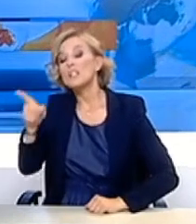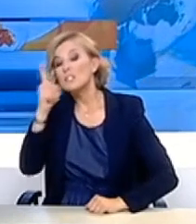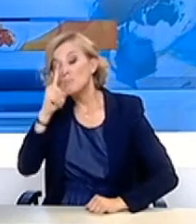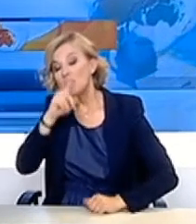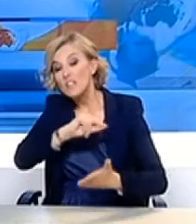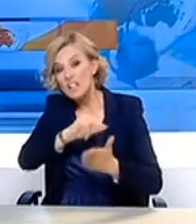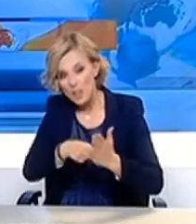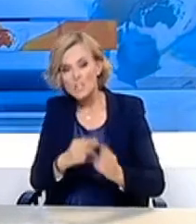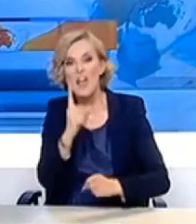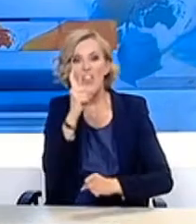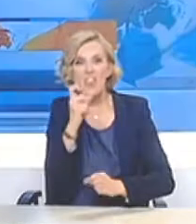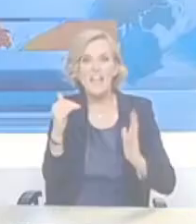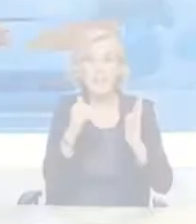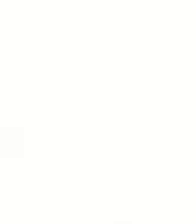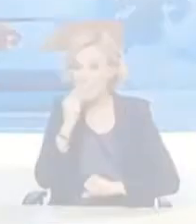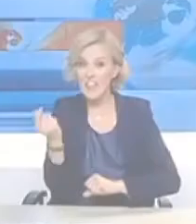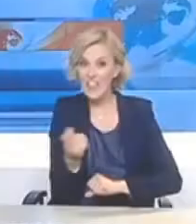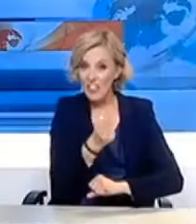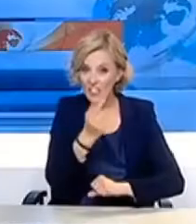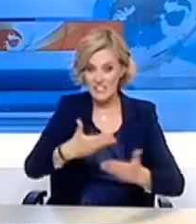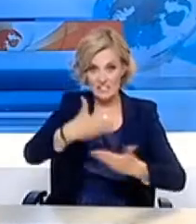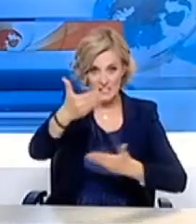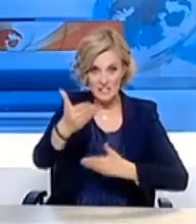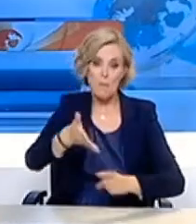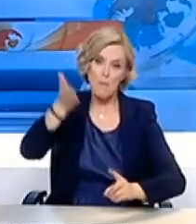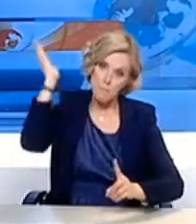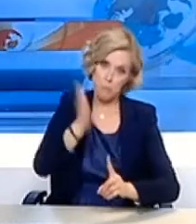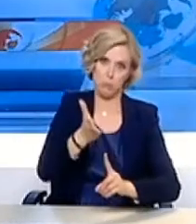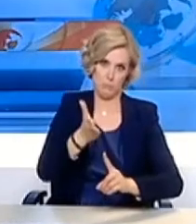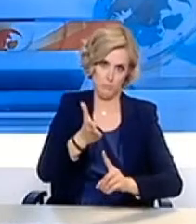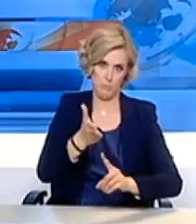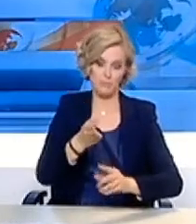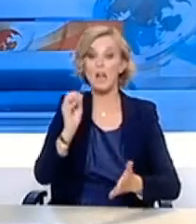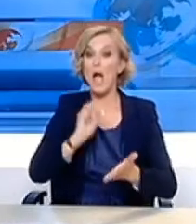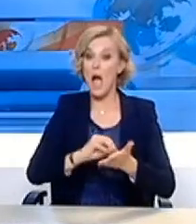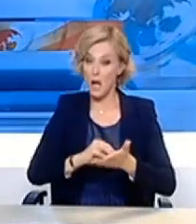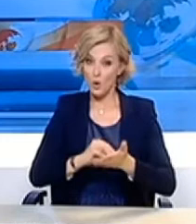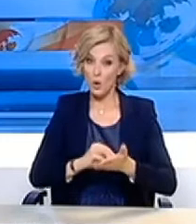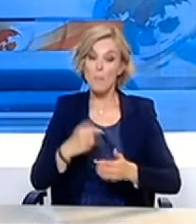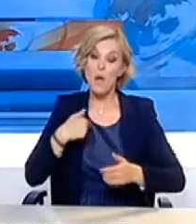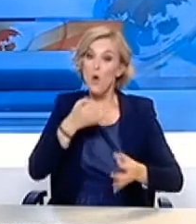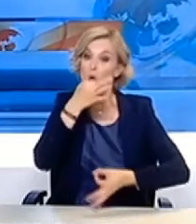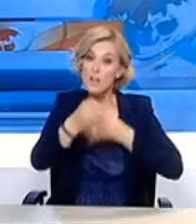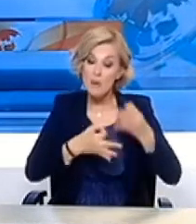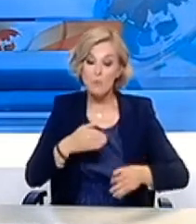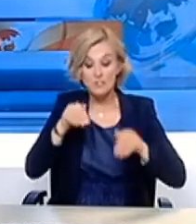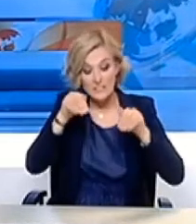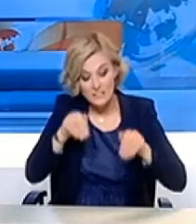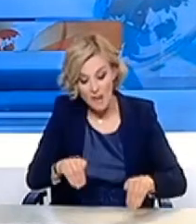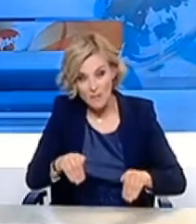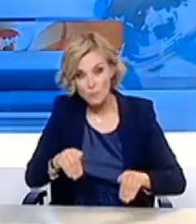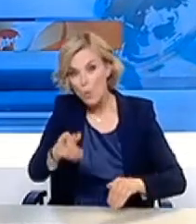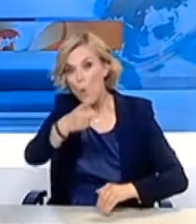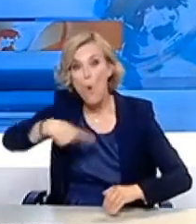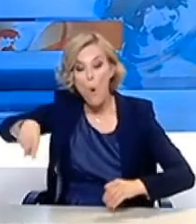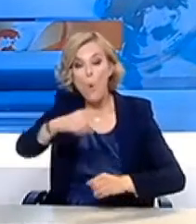βεβαίωση θα ασκηθούν οι προβλεπόμενες ποινικές διώξεις. Κλείνοντας, θα ήθελα να σας ενημερώσω ότι ως ελάχιστη ένδειξη ευγνωμοσύνης και σεβασμού προς τους